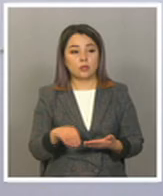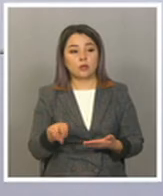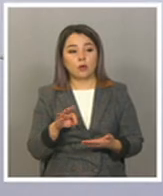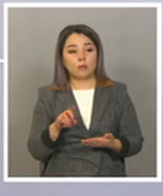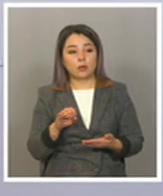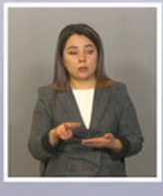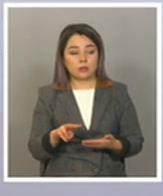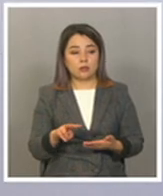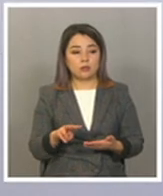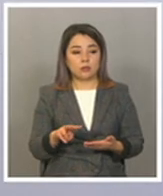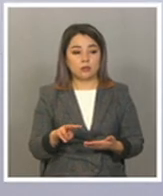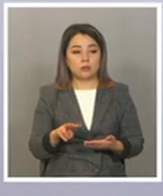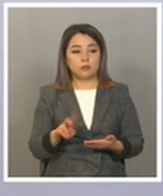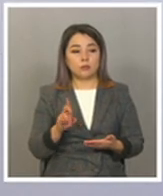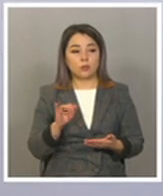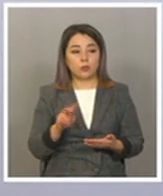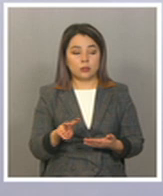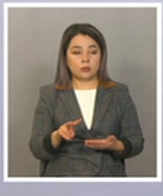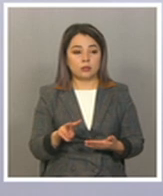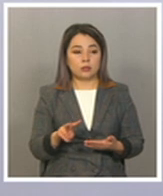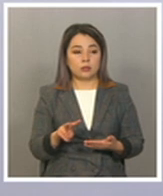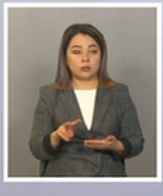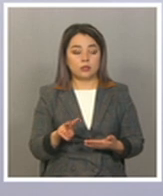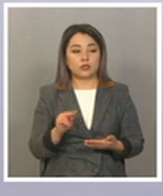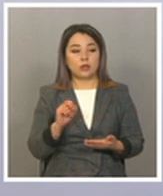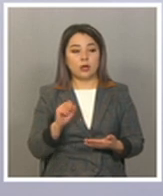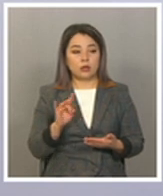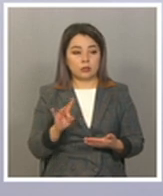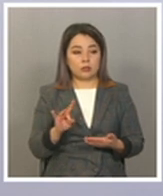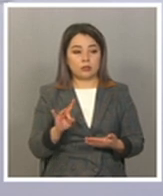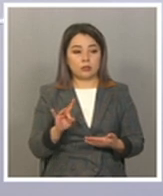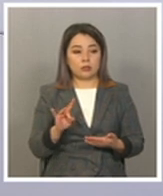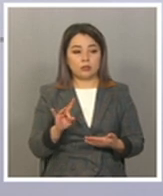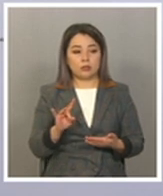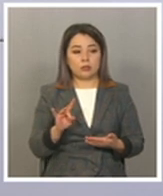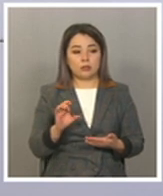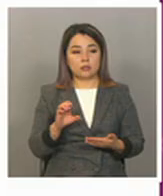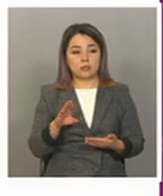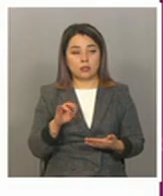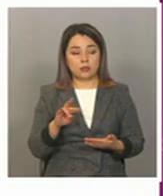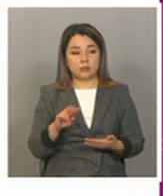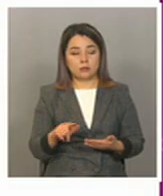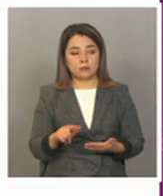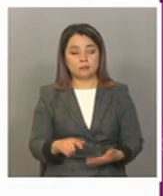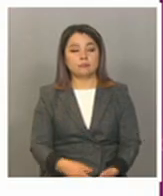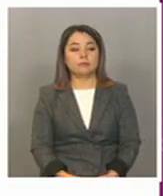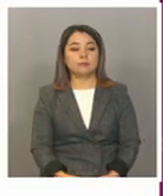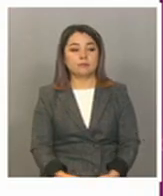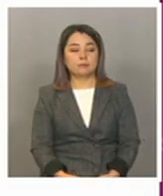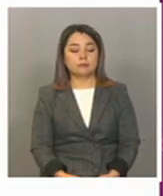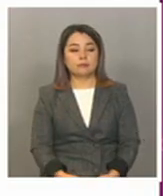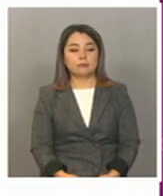double, bool, char, string.